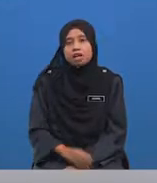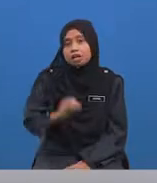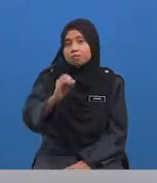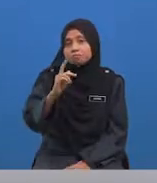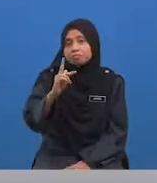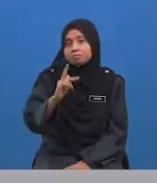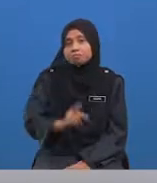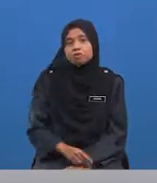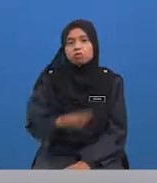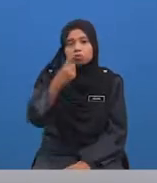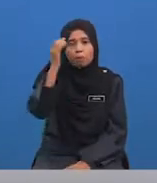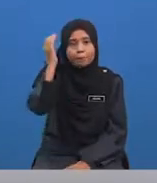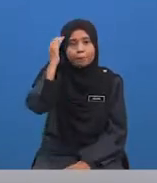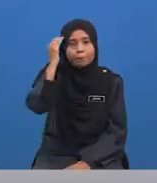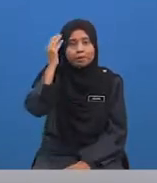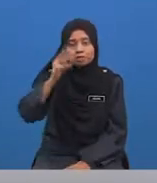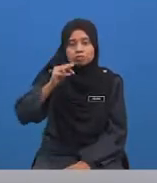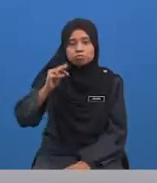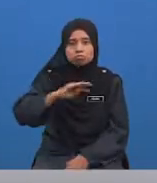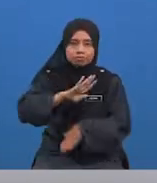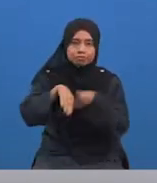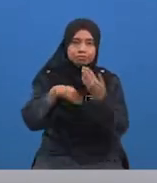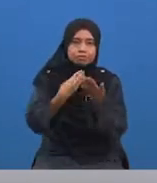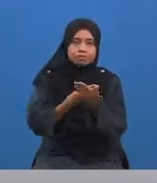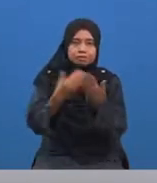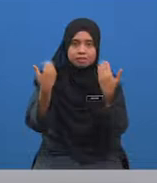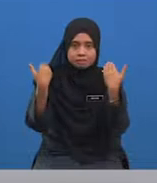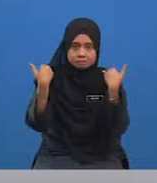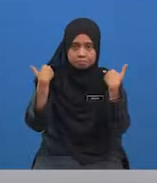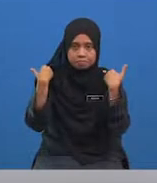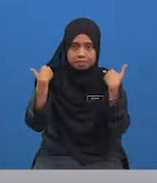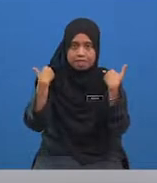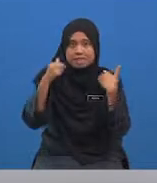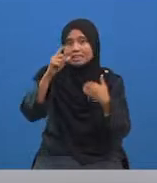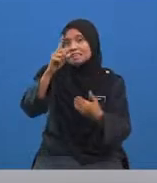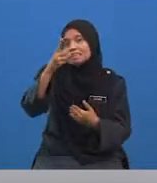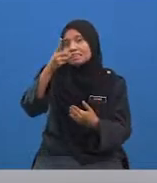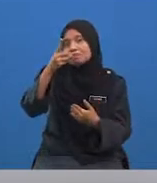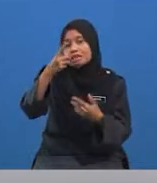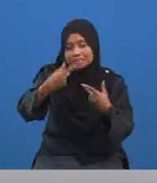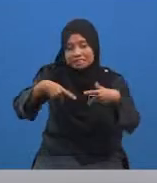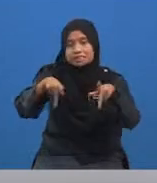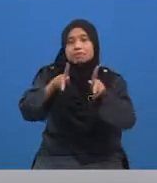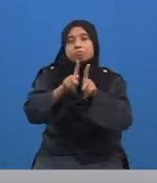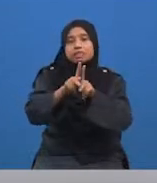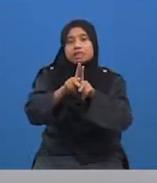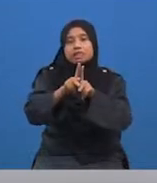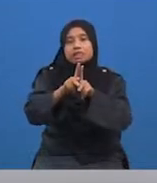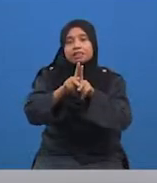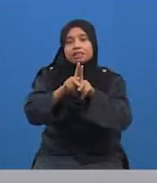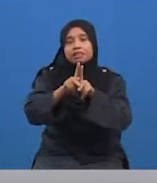Okey, untuk pengetahuan murid-murid sekalian, terdapat 11 kepentingan